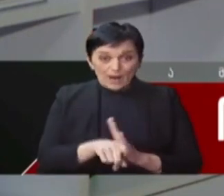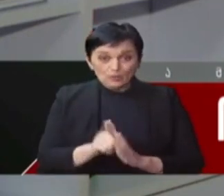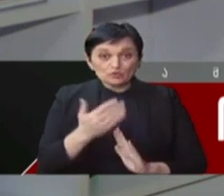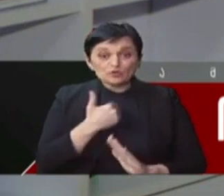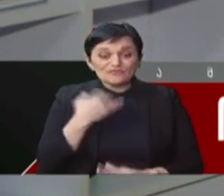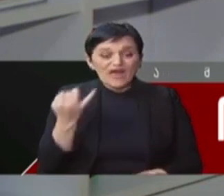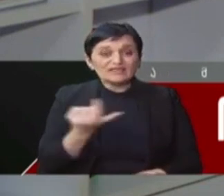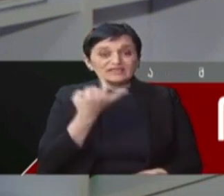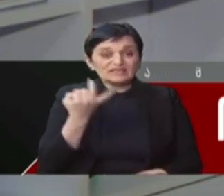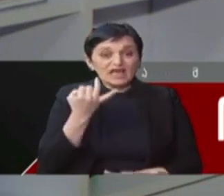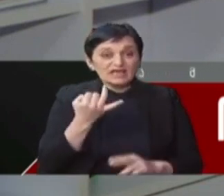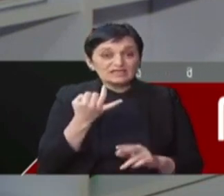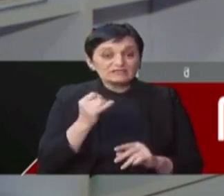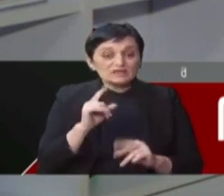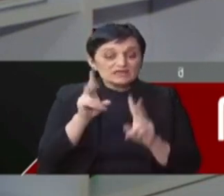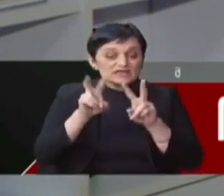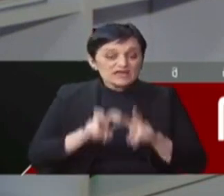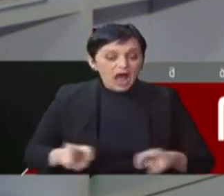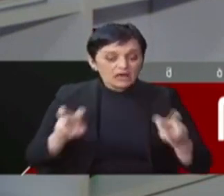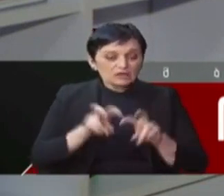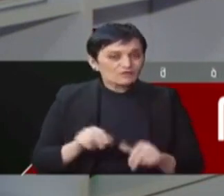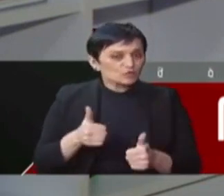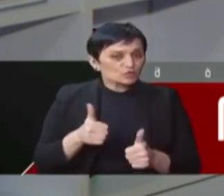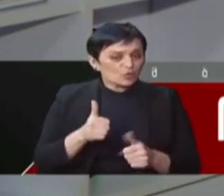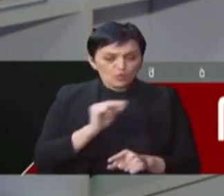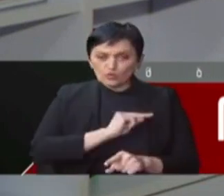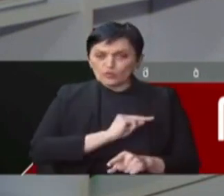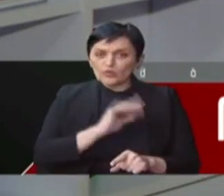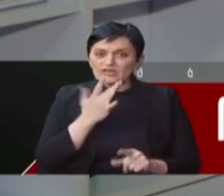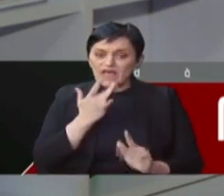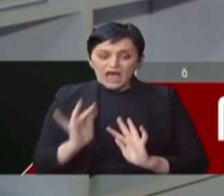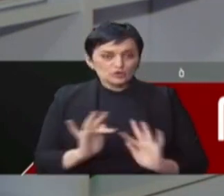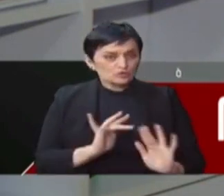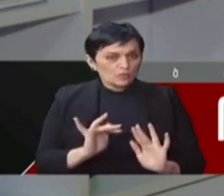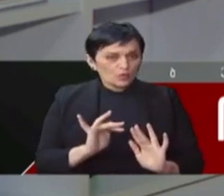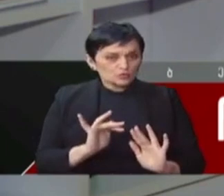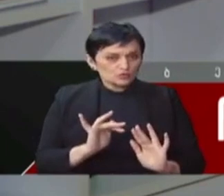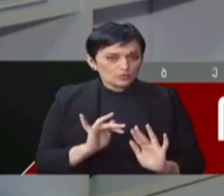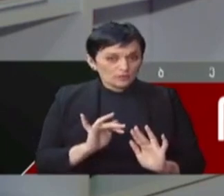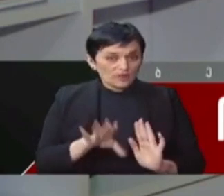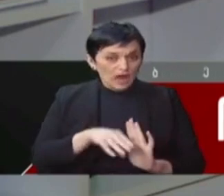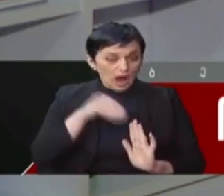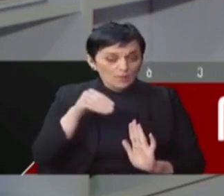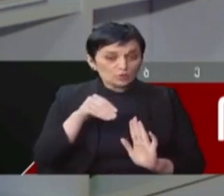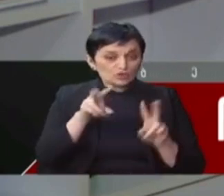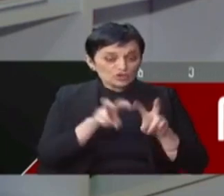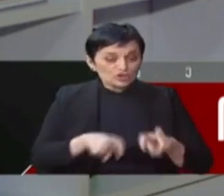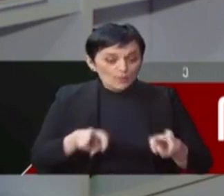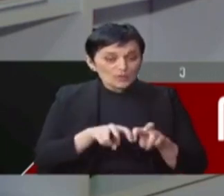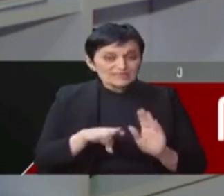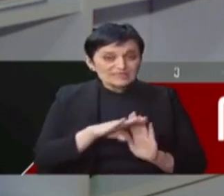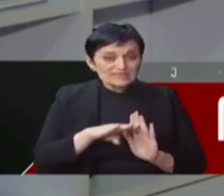ჩვენ დაგვაინტერესა გადაგვემოწმებინა, როგორ მუშაობდა ნაციონალური მოძრაობის, თქვათ, ეს ამომრჩევლის შემოწმების